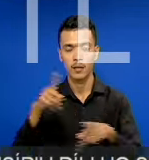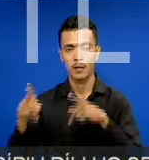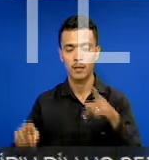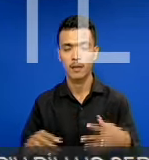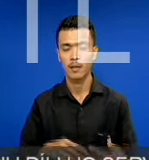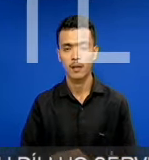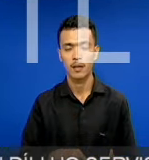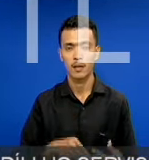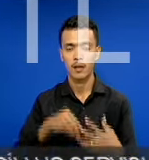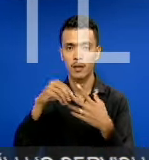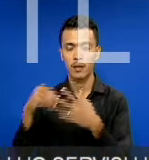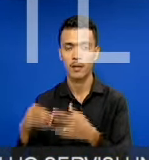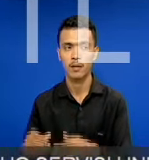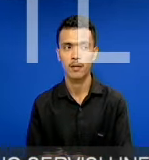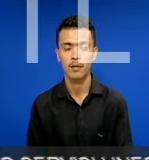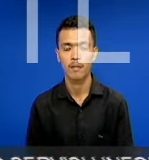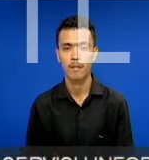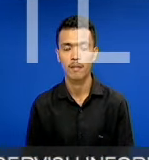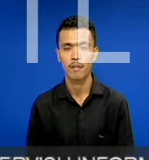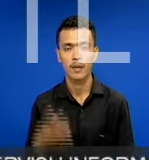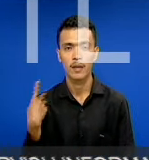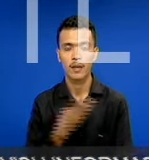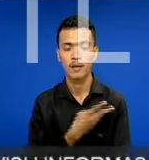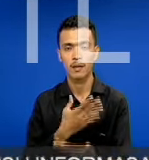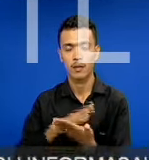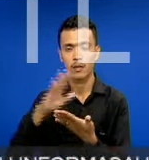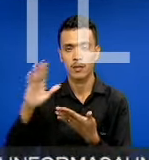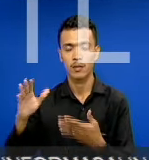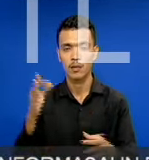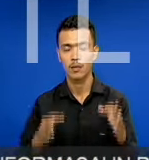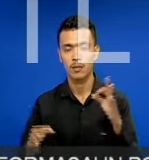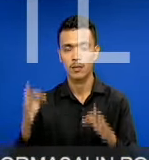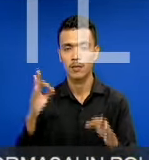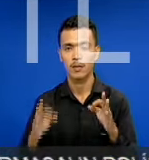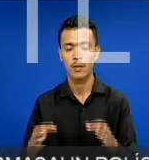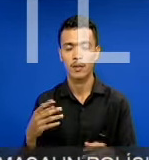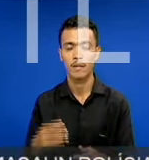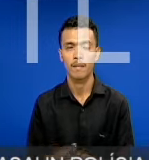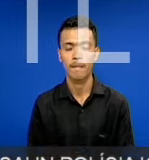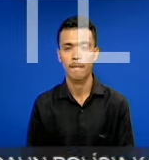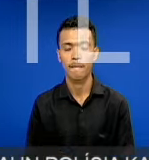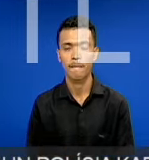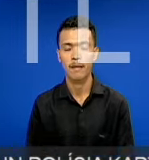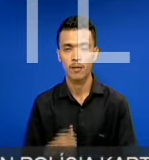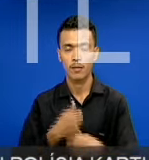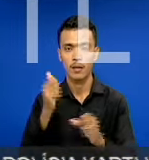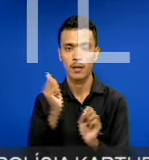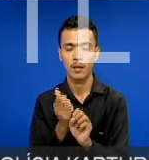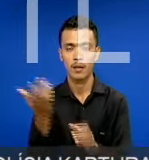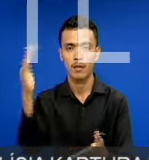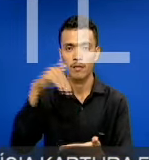kepadaarakat kembali kepada masyarakat sedangkan kalau kita beli batu bara tentu itu e kita Capital flight lagi ke